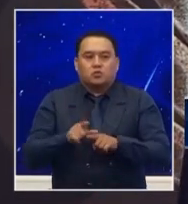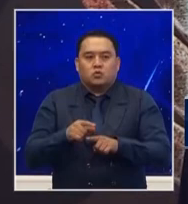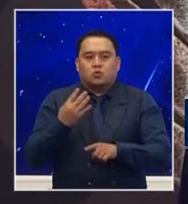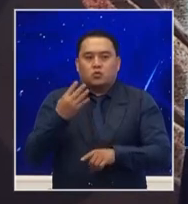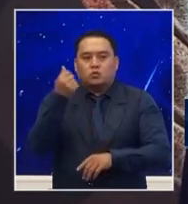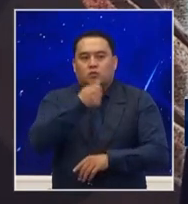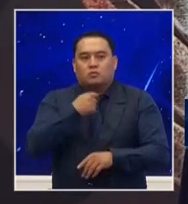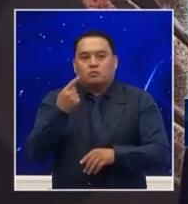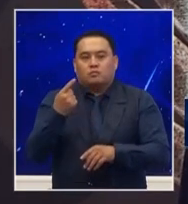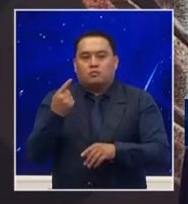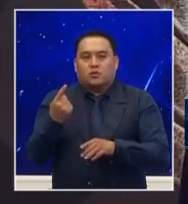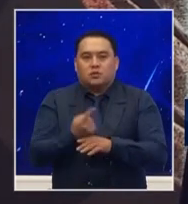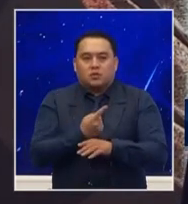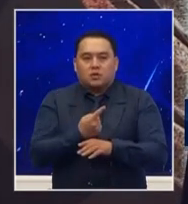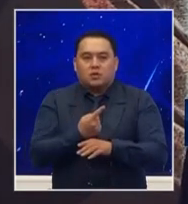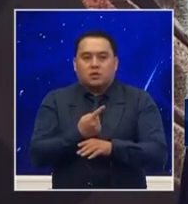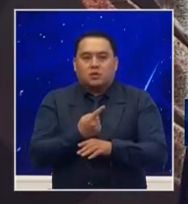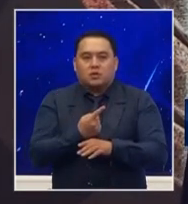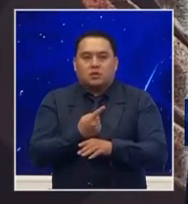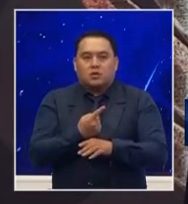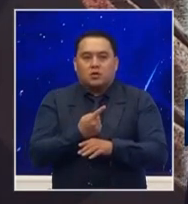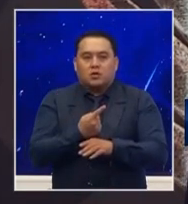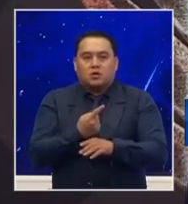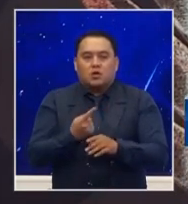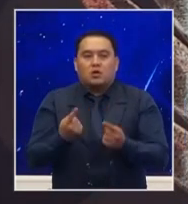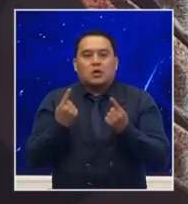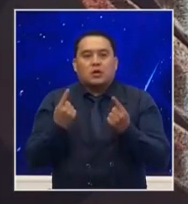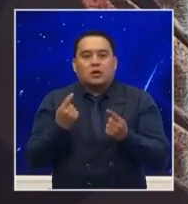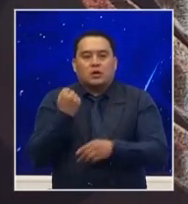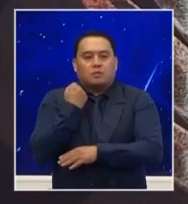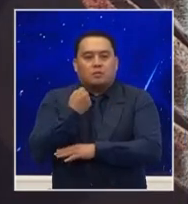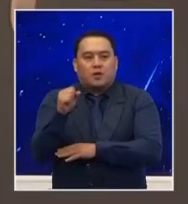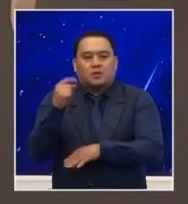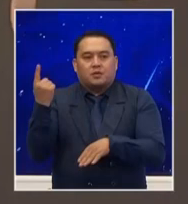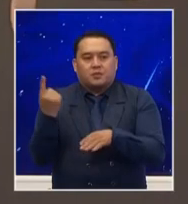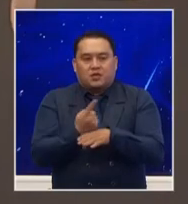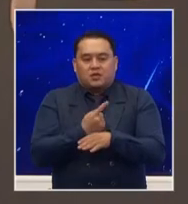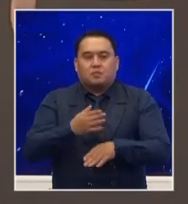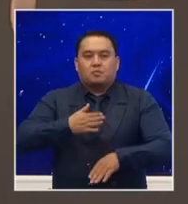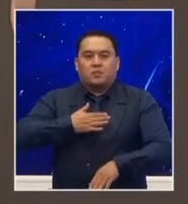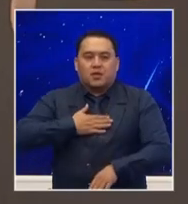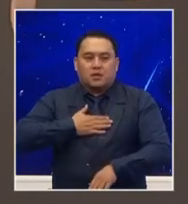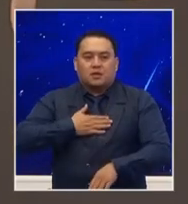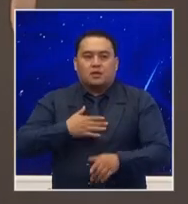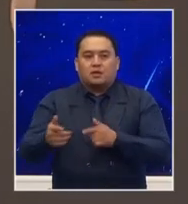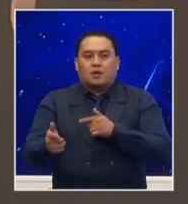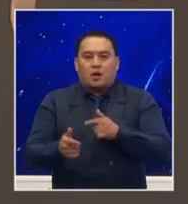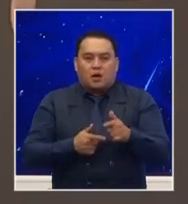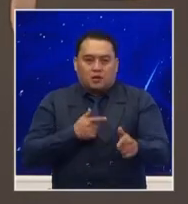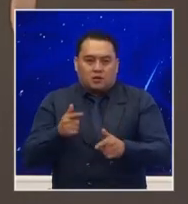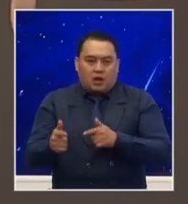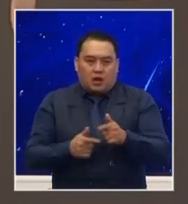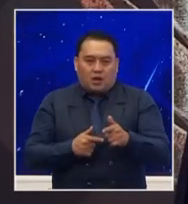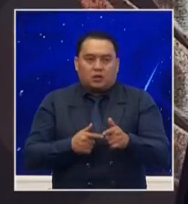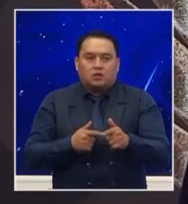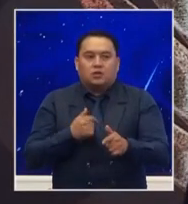алып отырған бір осындай салмақты марапаттардың алғашқысы. Енді менің дайындаған жалпы осы жерде